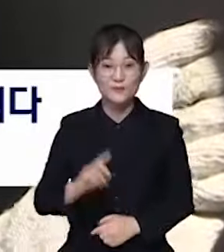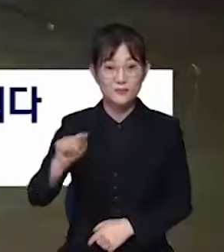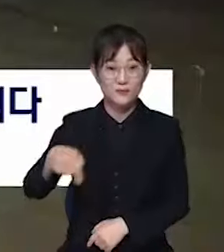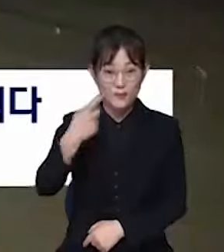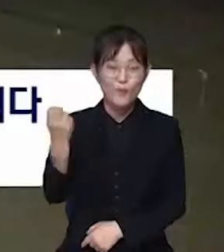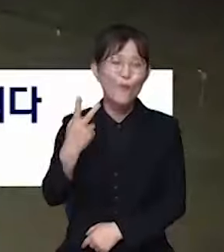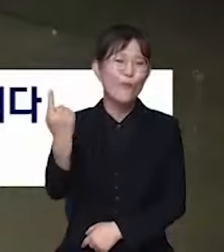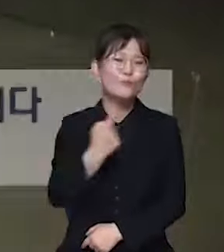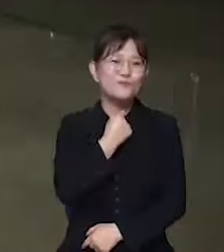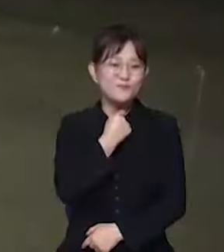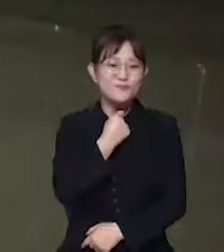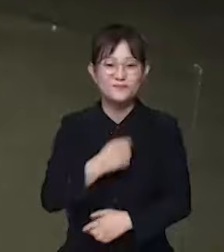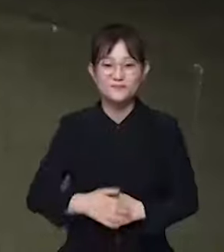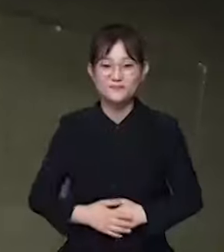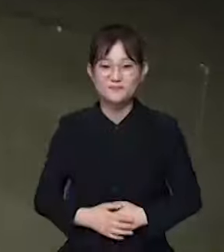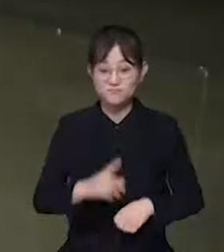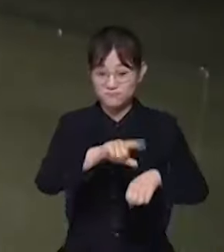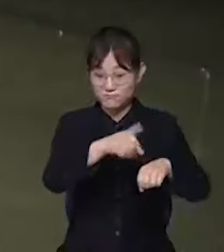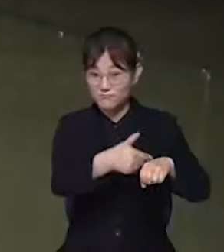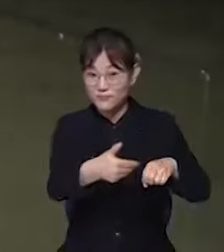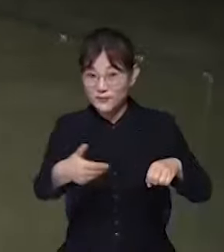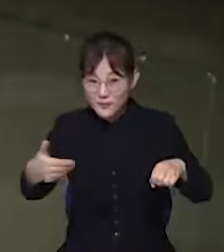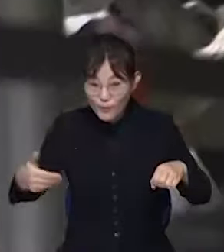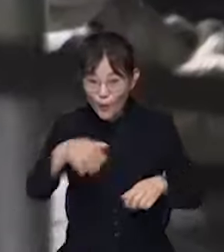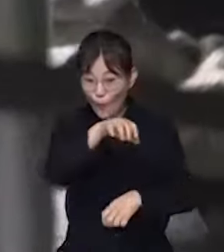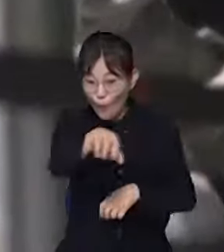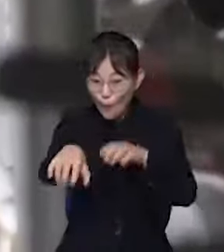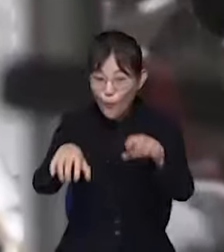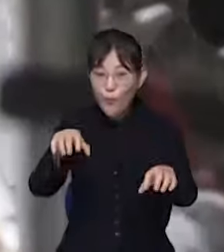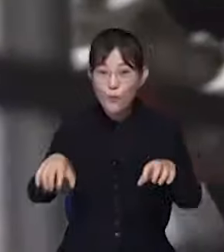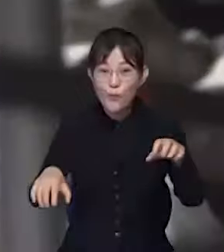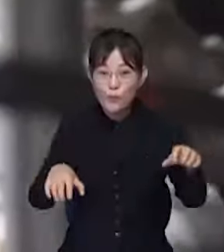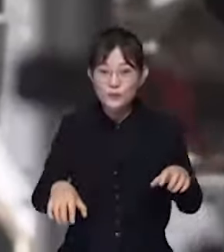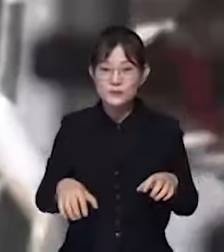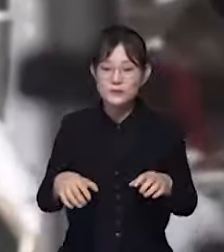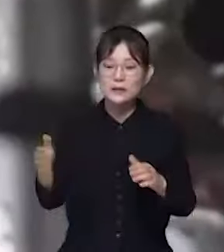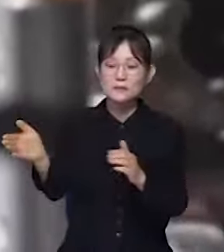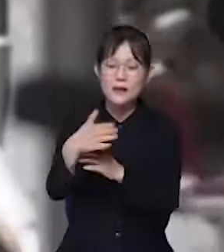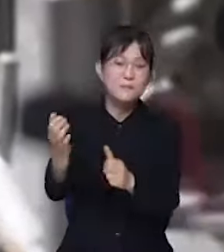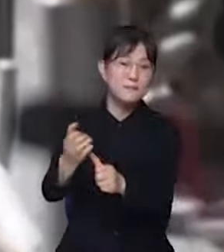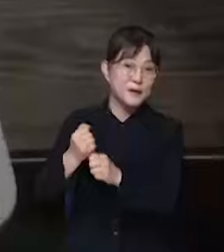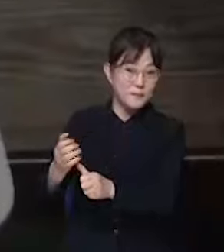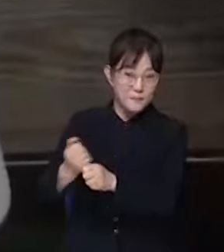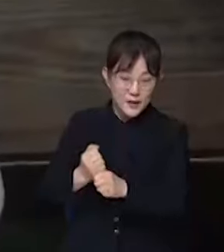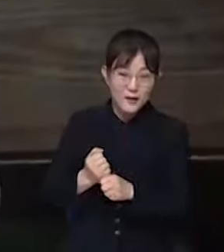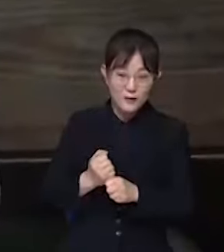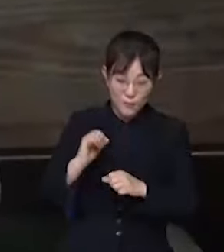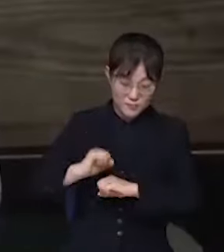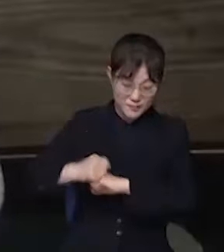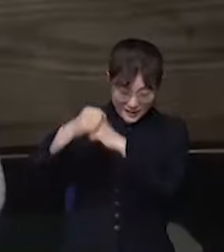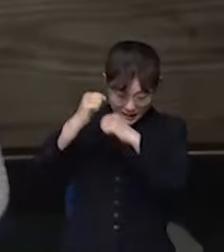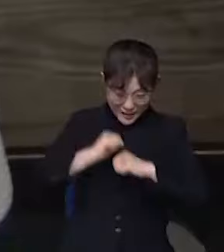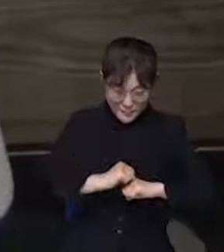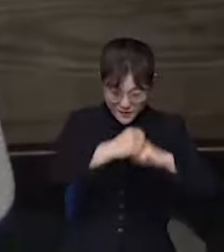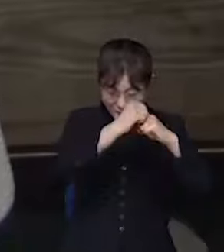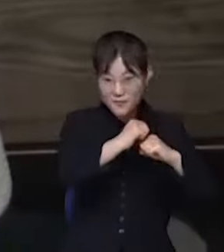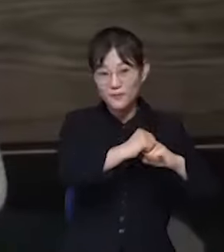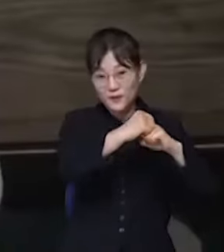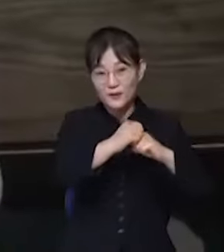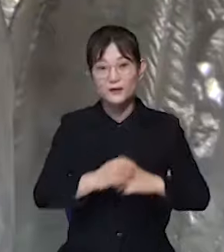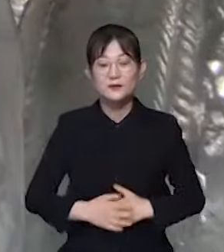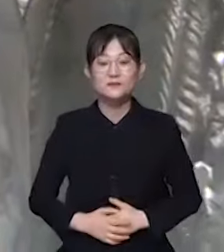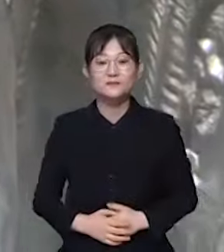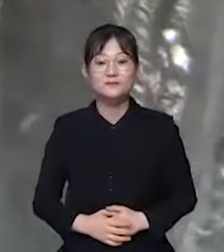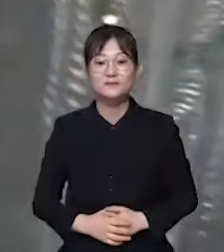또 오고 싶습니다. 시간이 지나며 이곳저곳에서 은빛 갈치가 낚이고 상자엔 갈치들이 차곡차곡